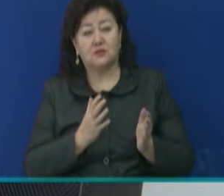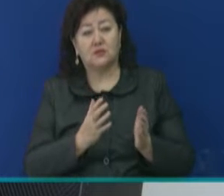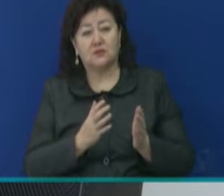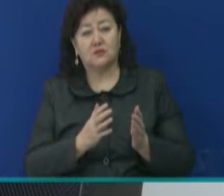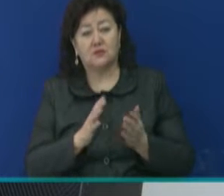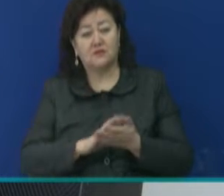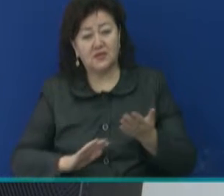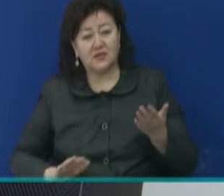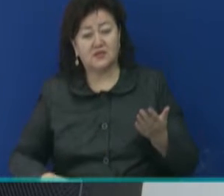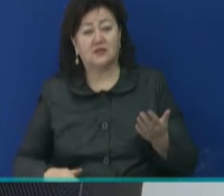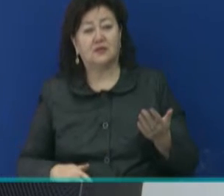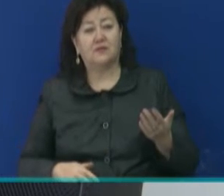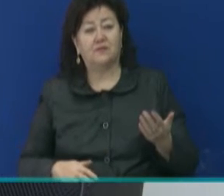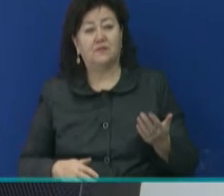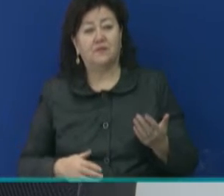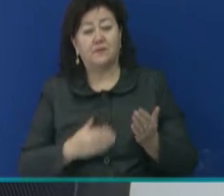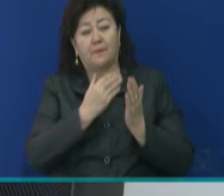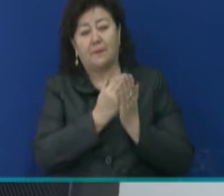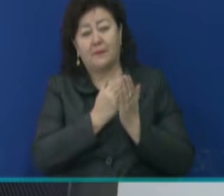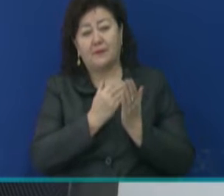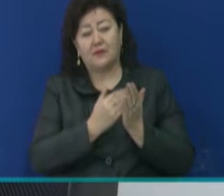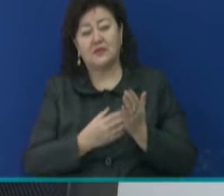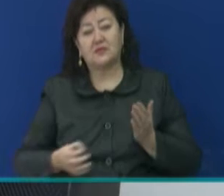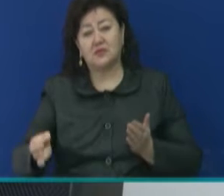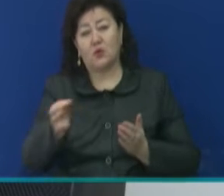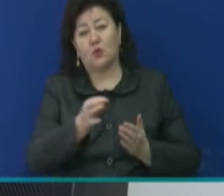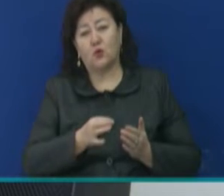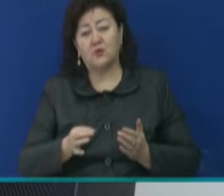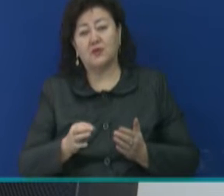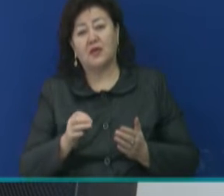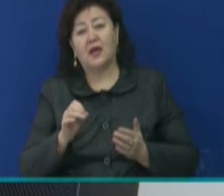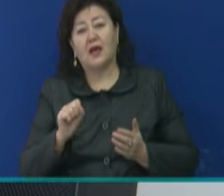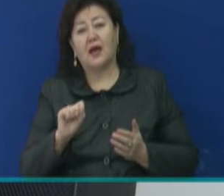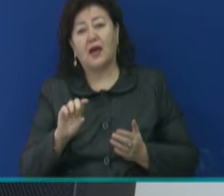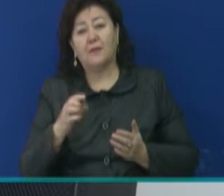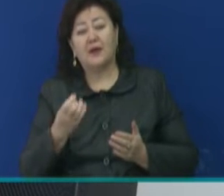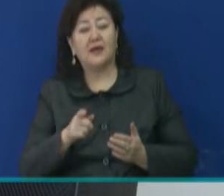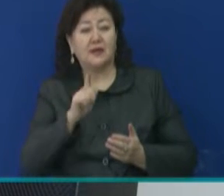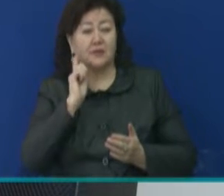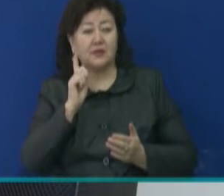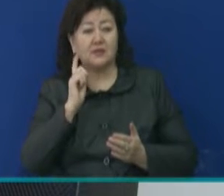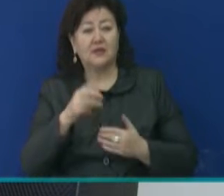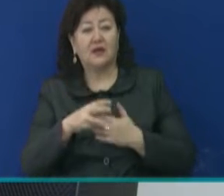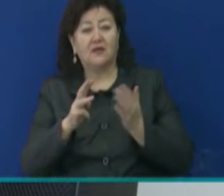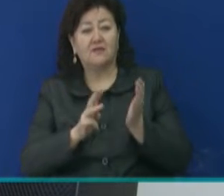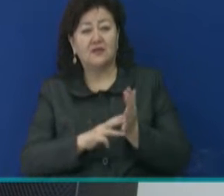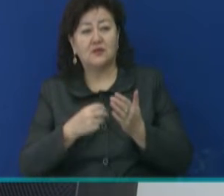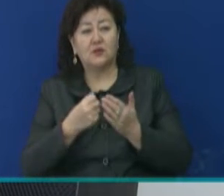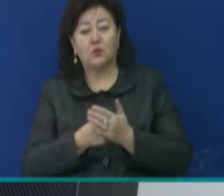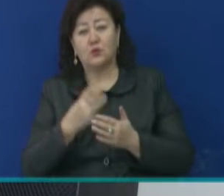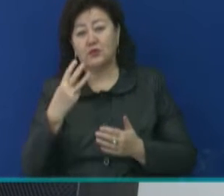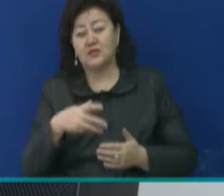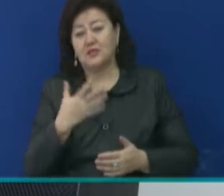программу по нашим нашей области это большая от 18 до